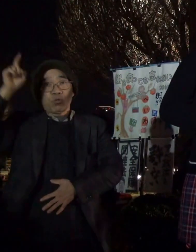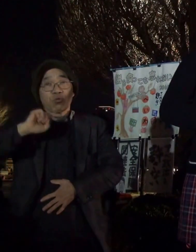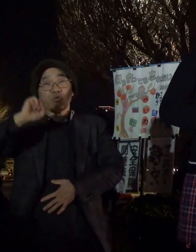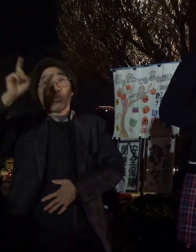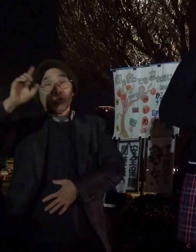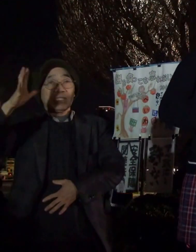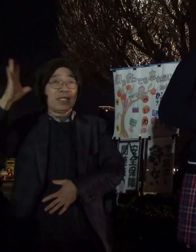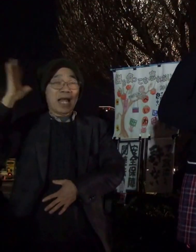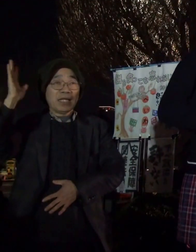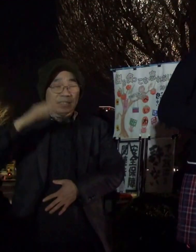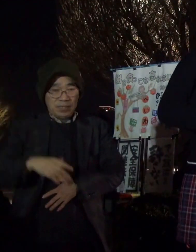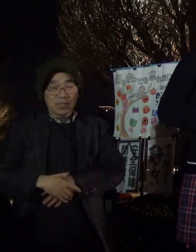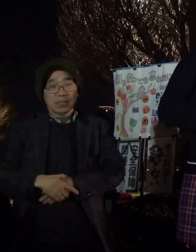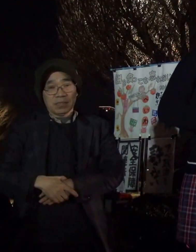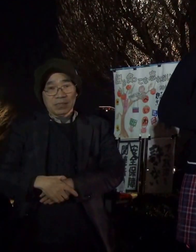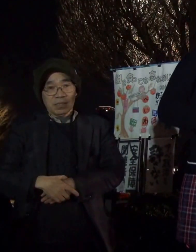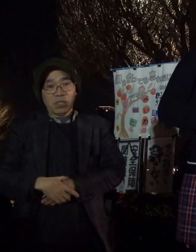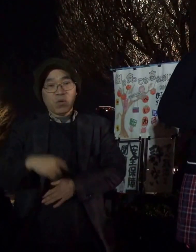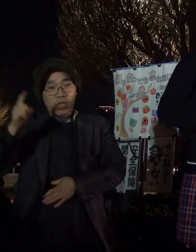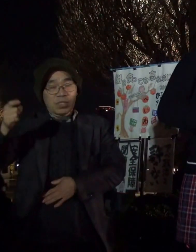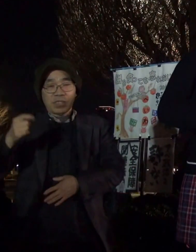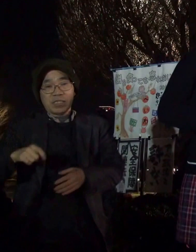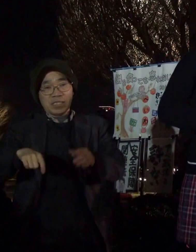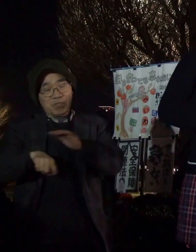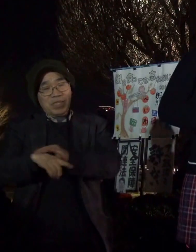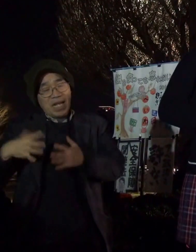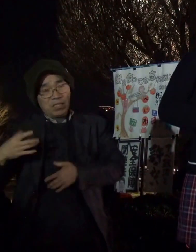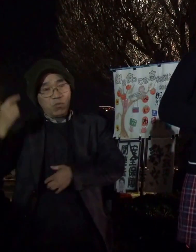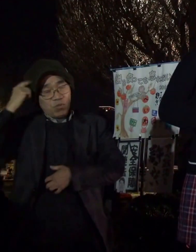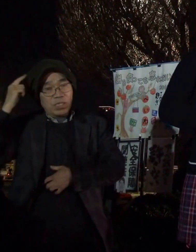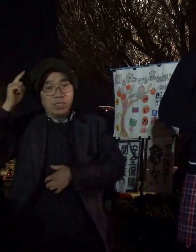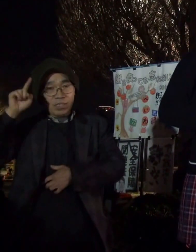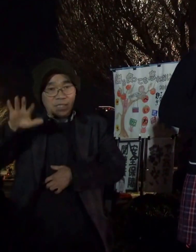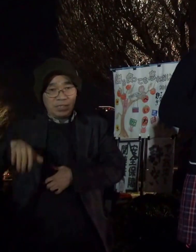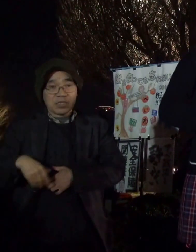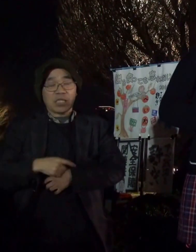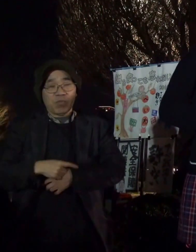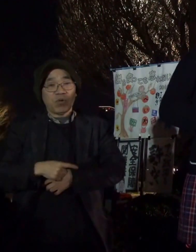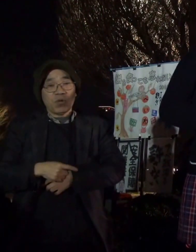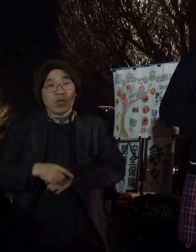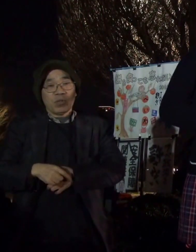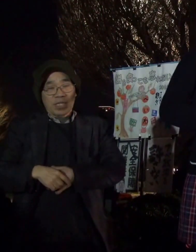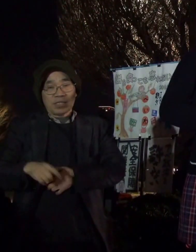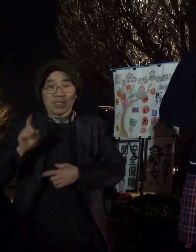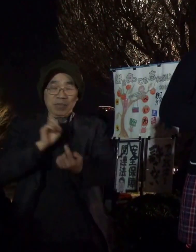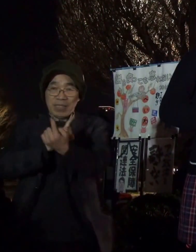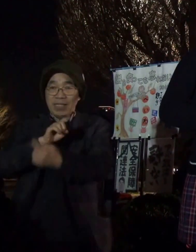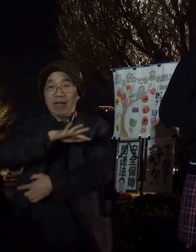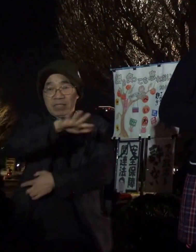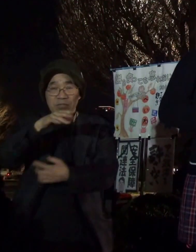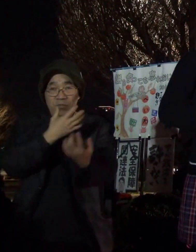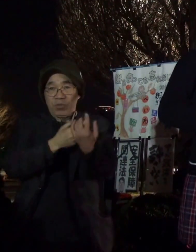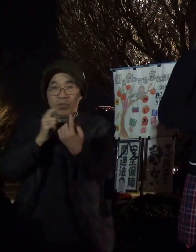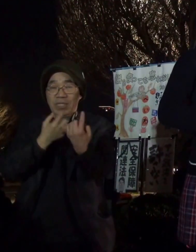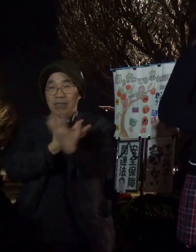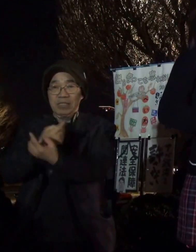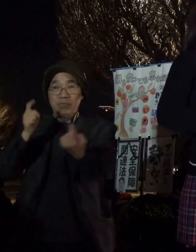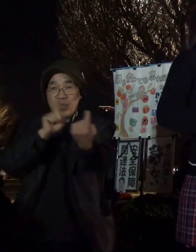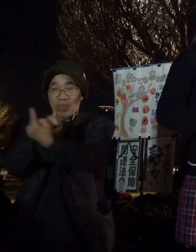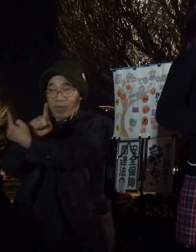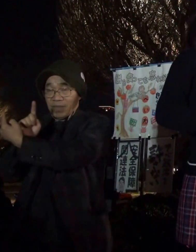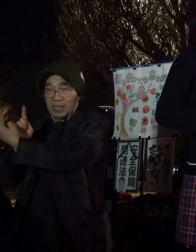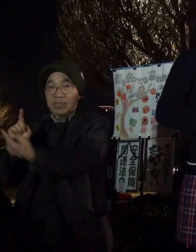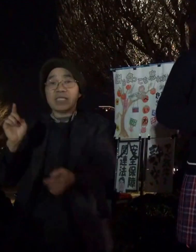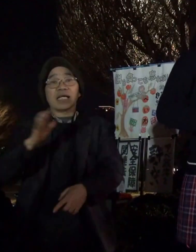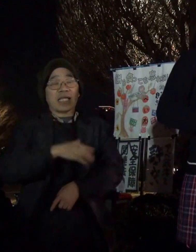意味ないのかなって思うこともあったんですけど、なんかこうたくさんの方に出会うことで、なんかいやそんなこと思ってちゃその